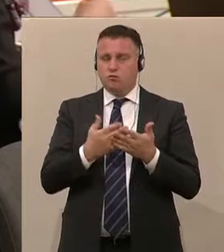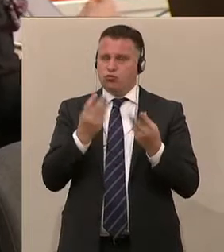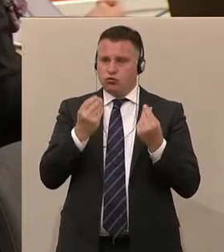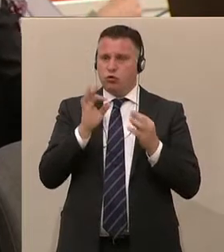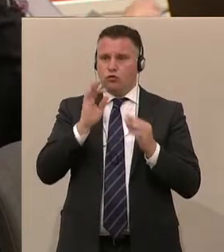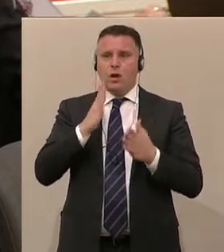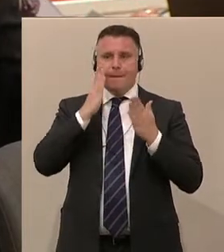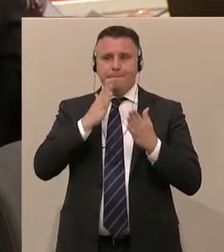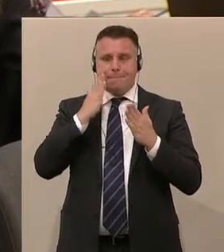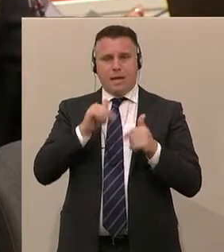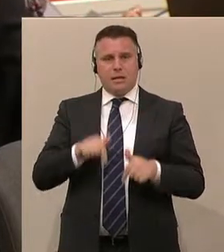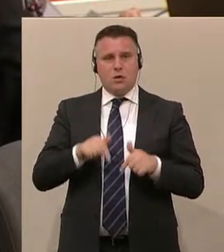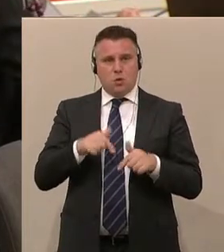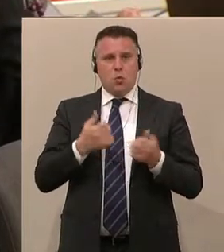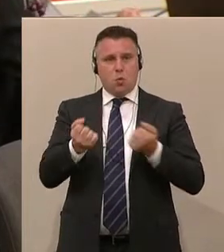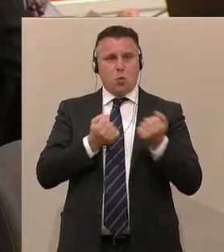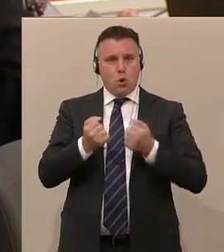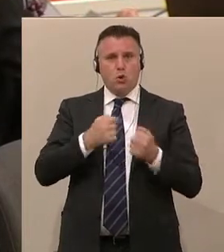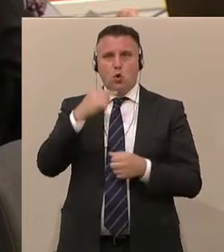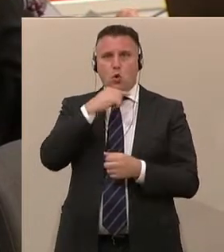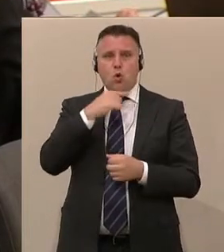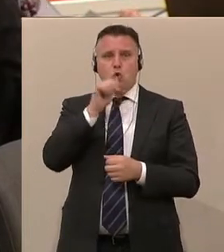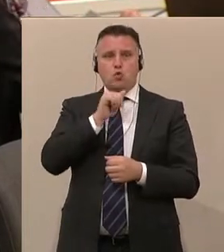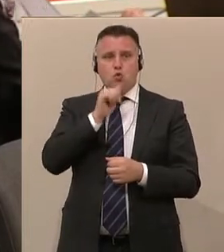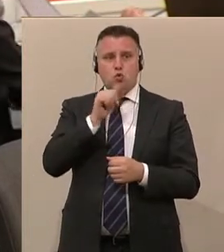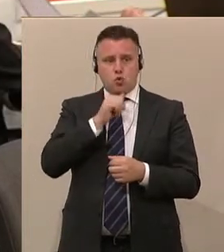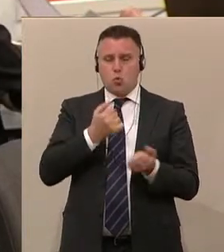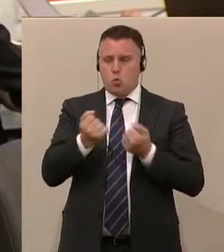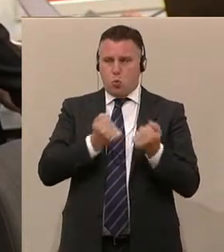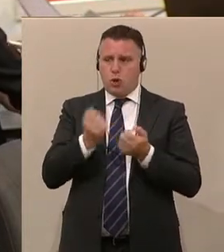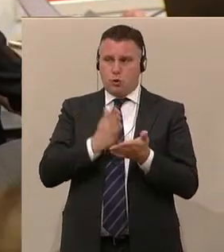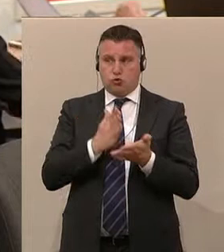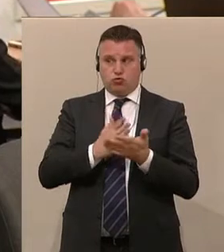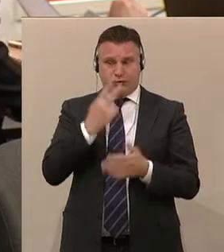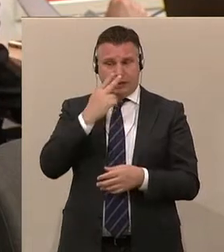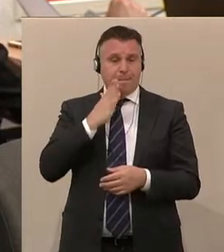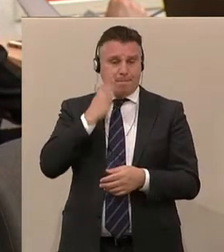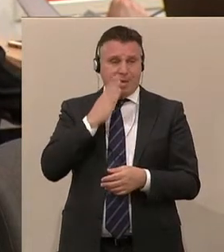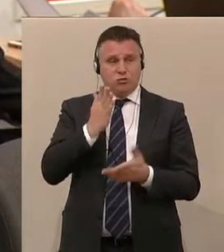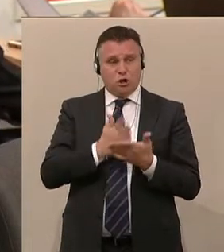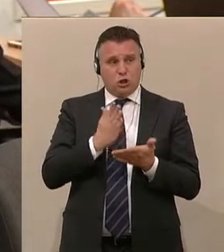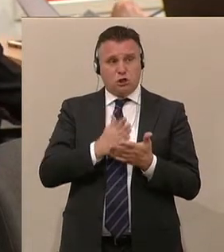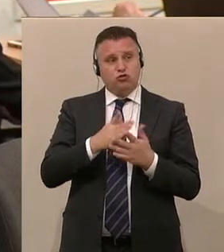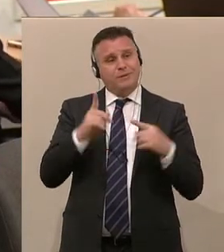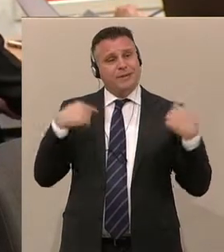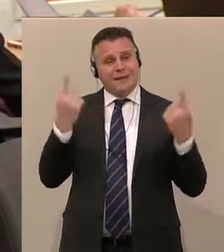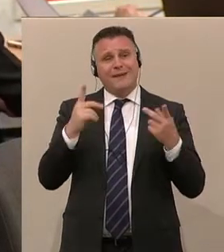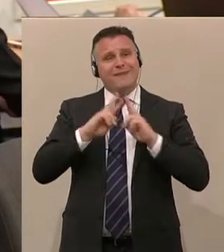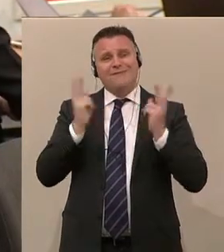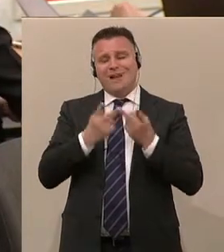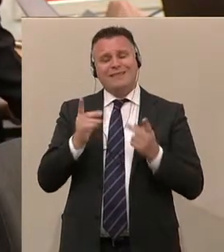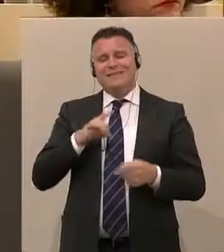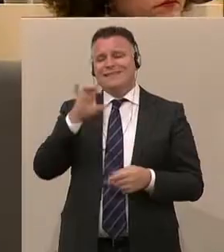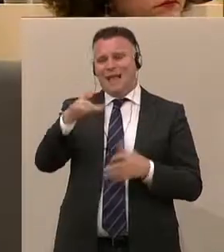peinlich für die Politik, vor allem für die rot-grüne Stadtpolitik, weil das de facto weltweit in dieser Form kaum